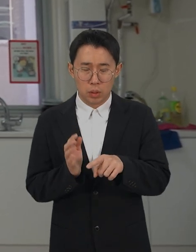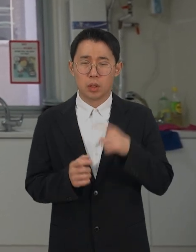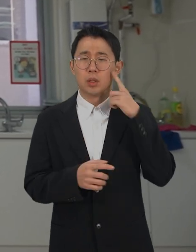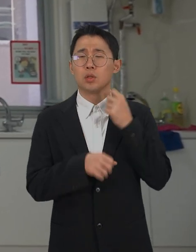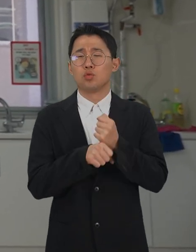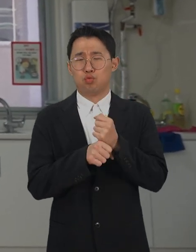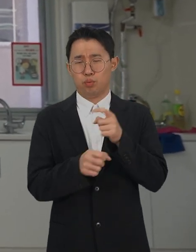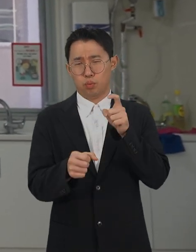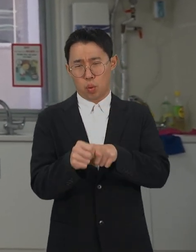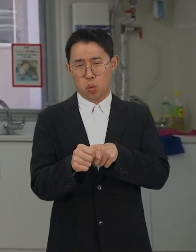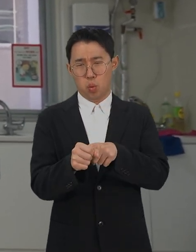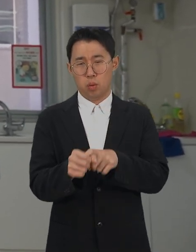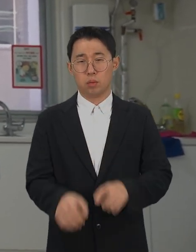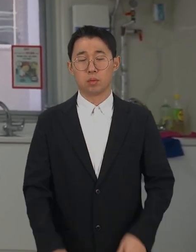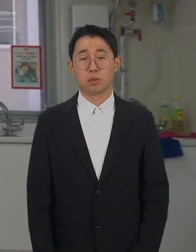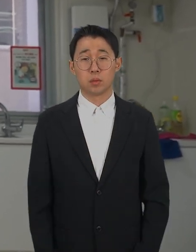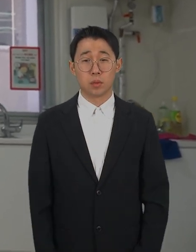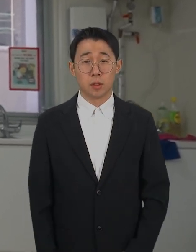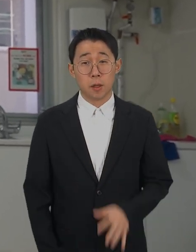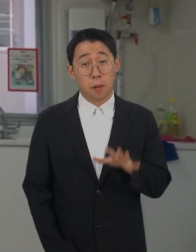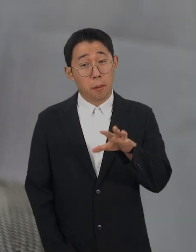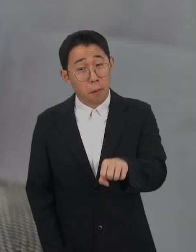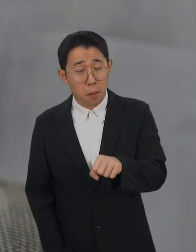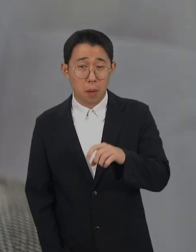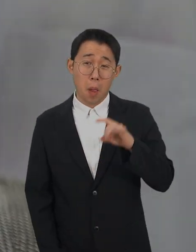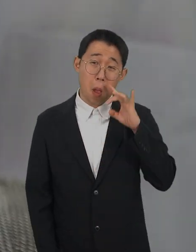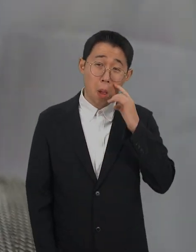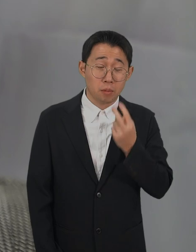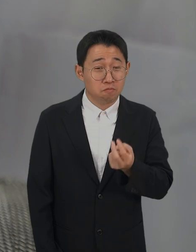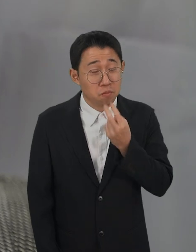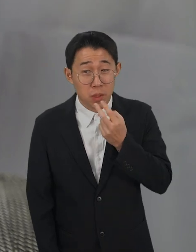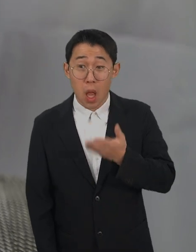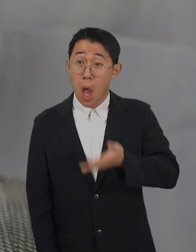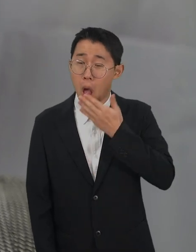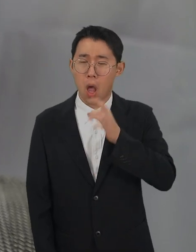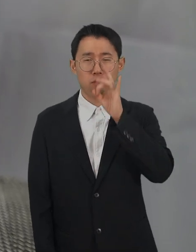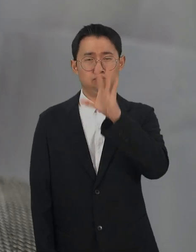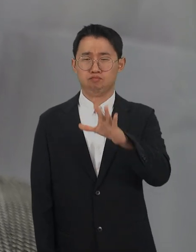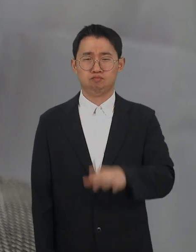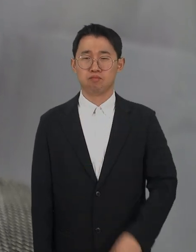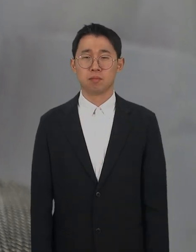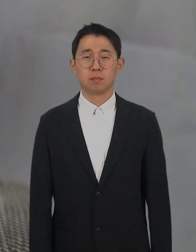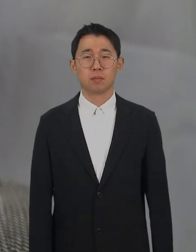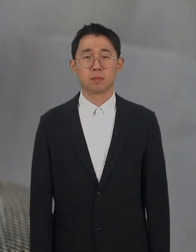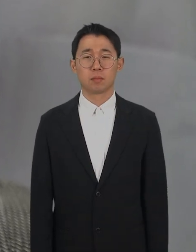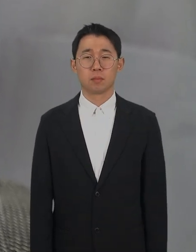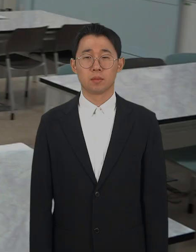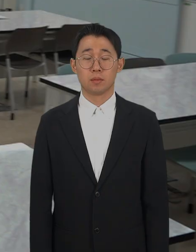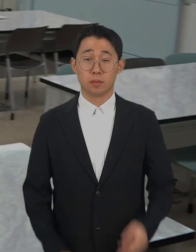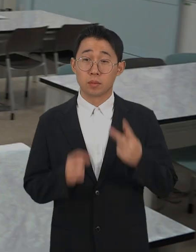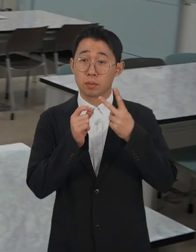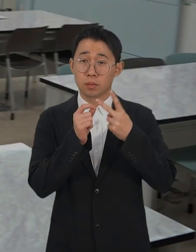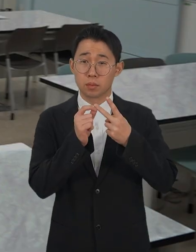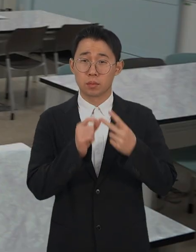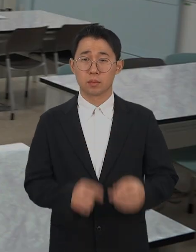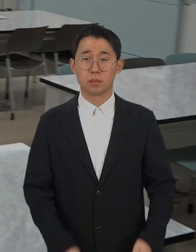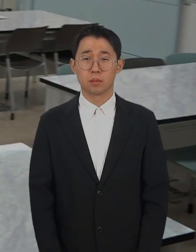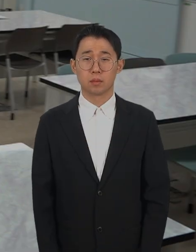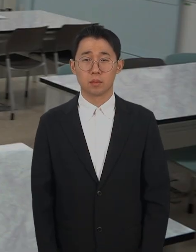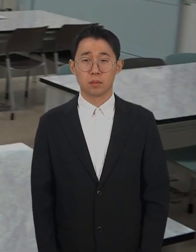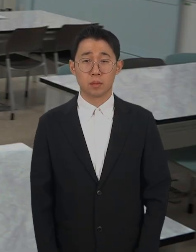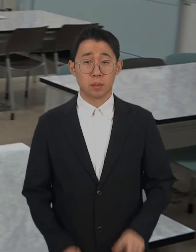그대로 실험을 위한 재료예요. 절대 만지거나 냄새를 맡거나 먹으면 안 돼요. 두